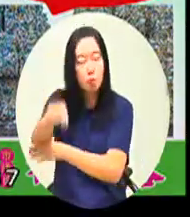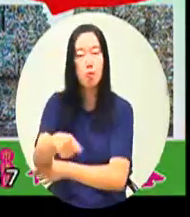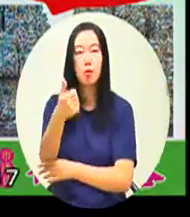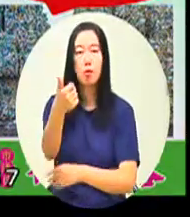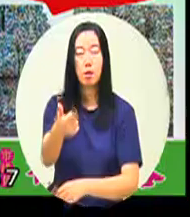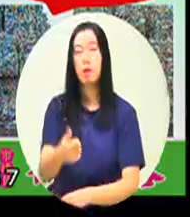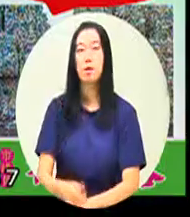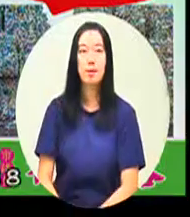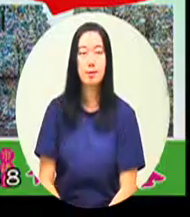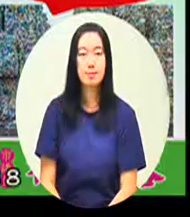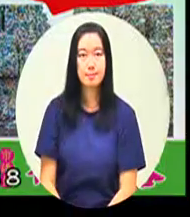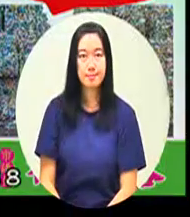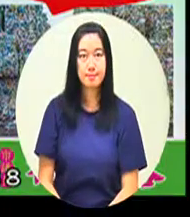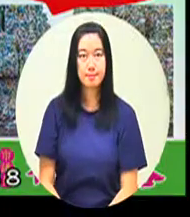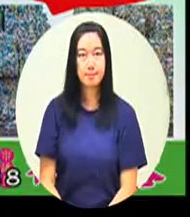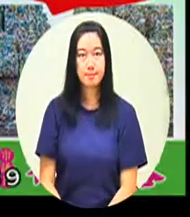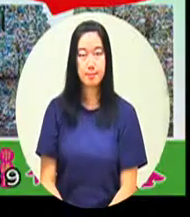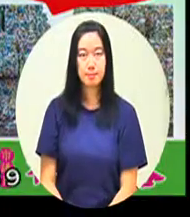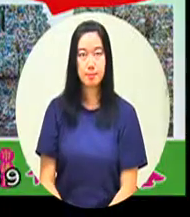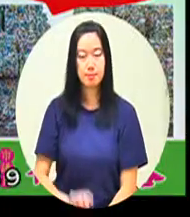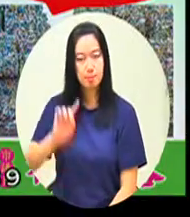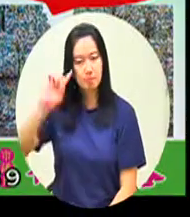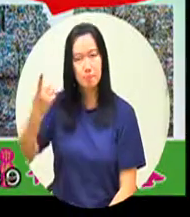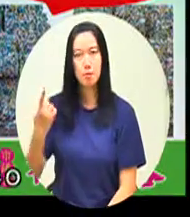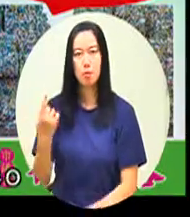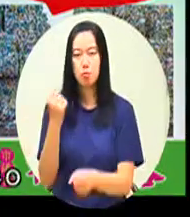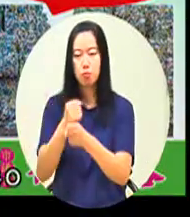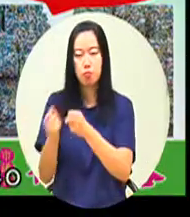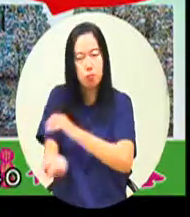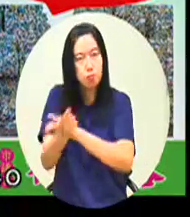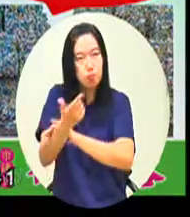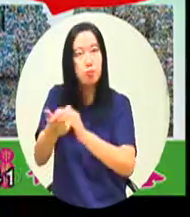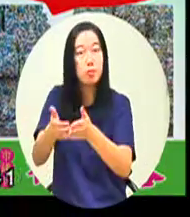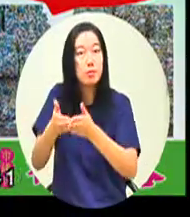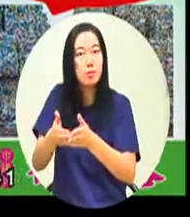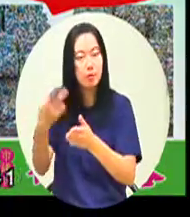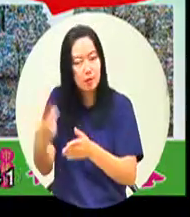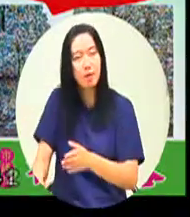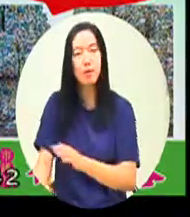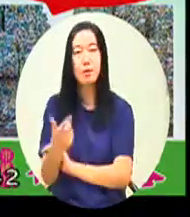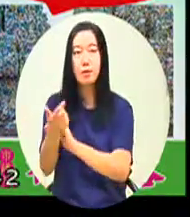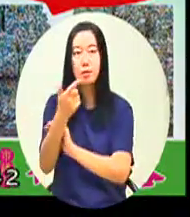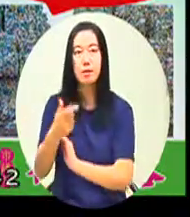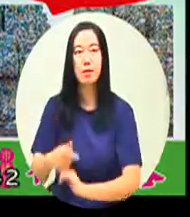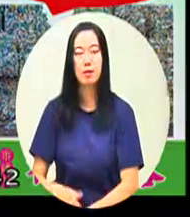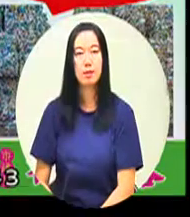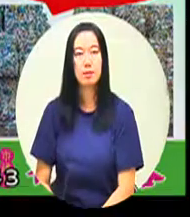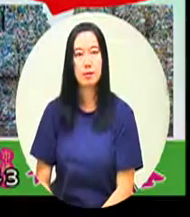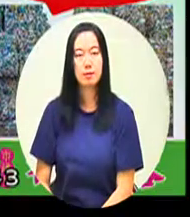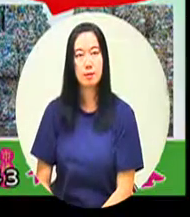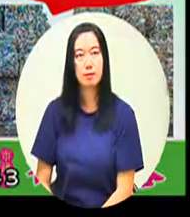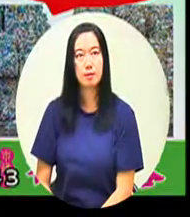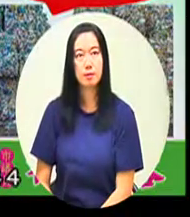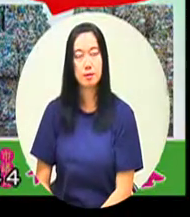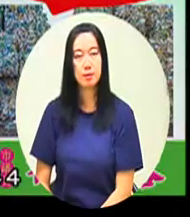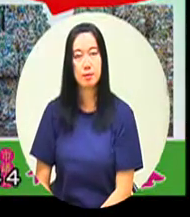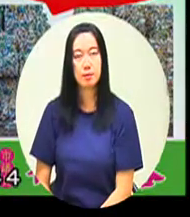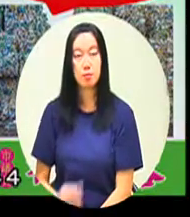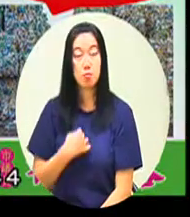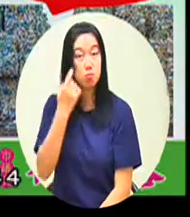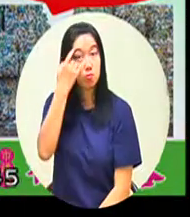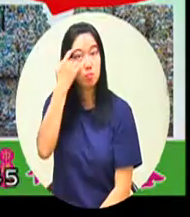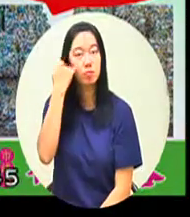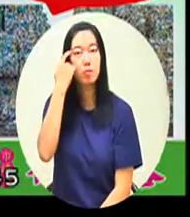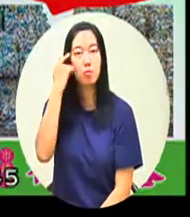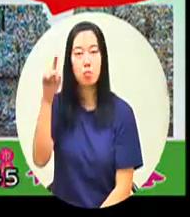怎么样那个脚步可以加快啊哈，我是感觉说这个是很好了哈。那我也觉得我